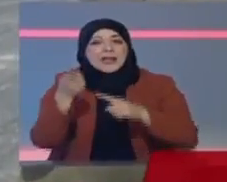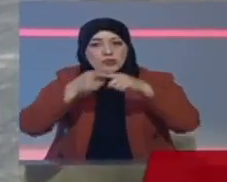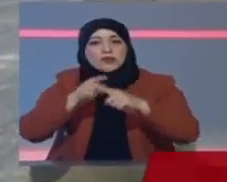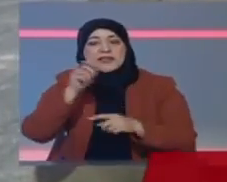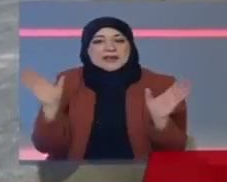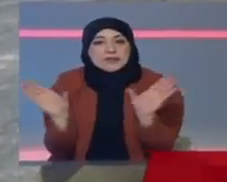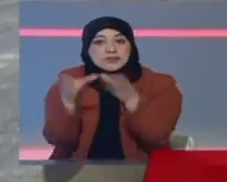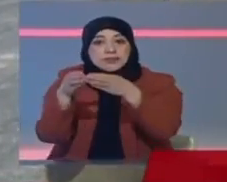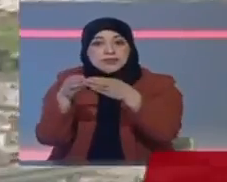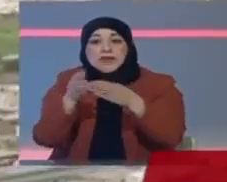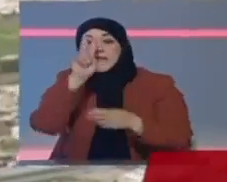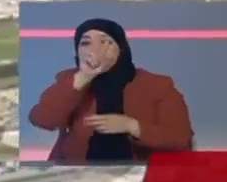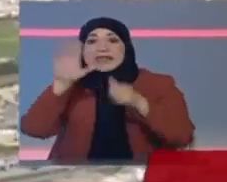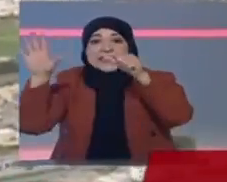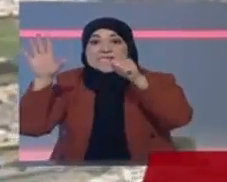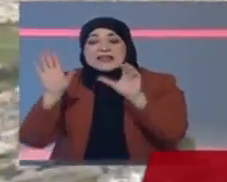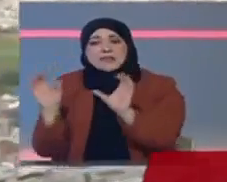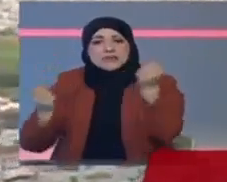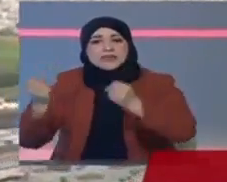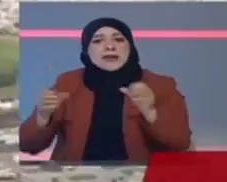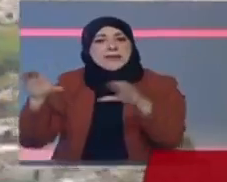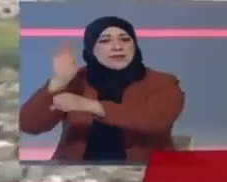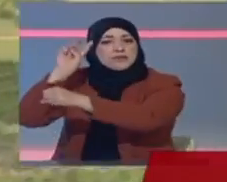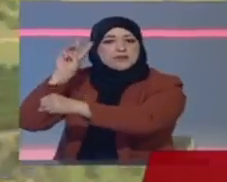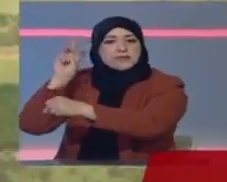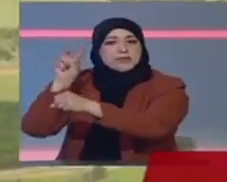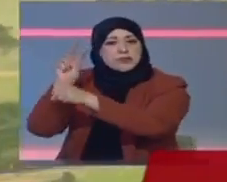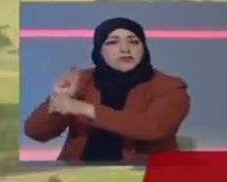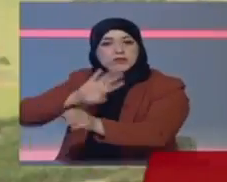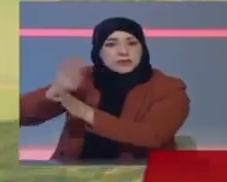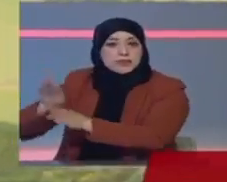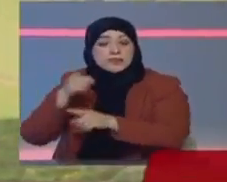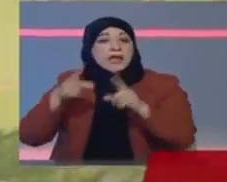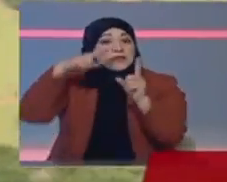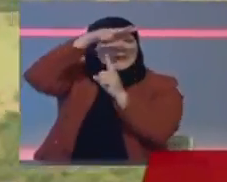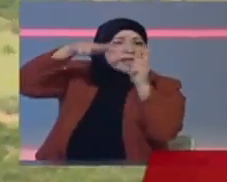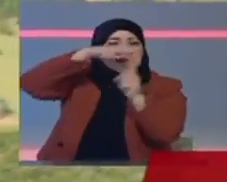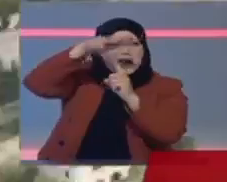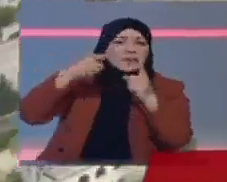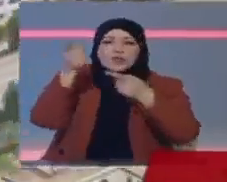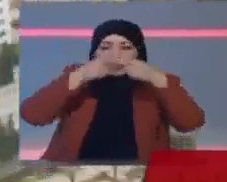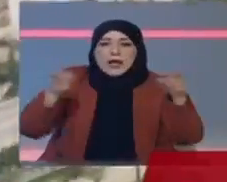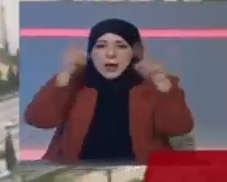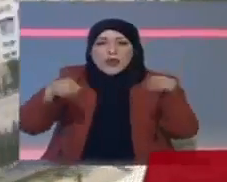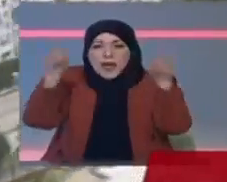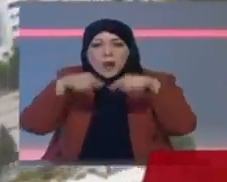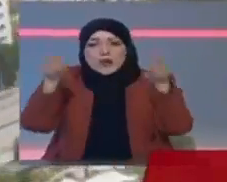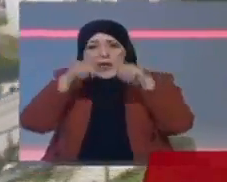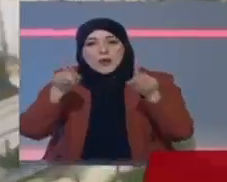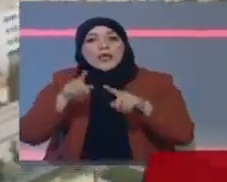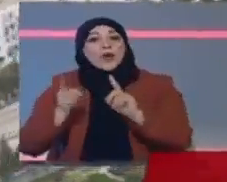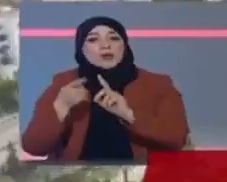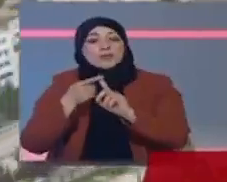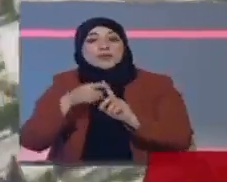وسيله نقل دوريات بريه و طلعات جويه يتكشف فيها عمل وحدات الحرس